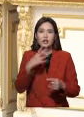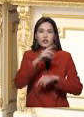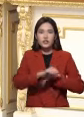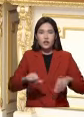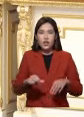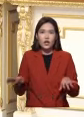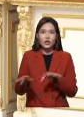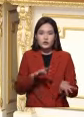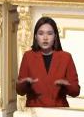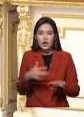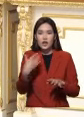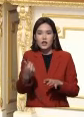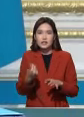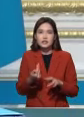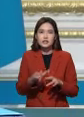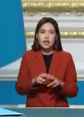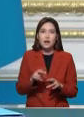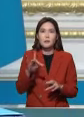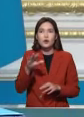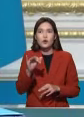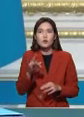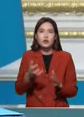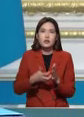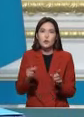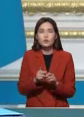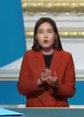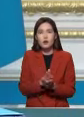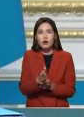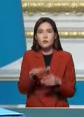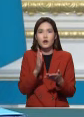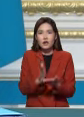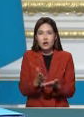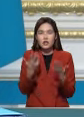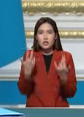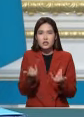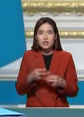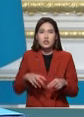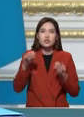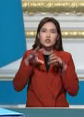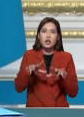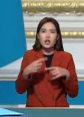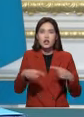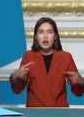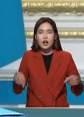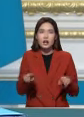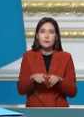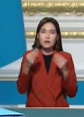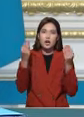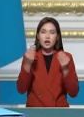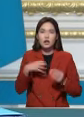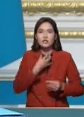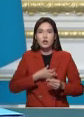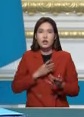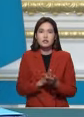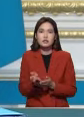әзірленуде. Бұл құжат су ресурстарының тапшылығын азайтуға бағытталған. Ресеймен бірге жайық, ертіс секілді ірі өзендердің бассейндерінде